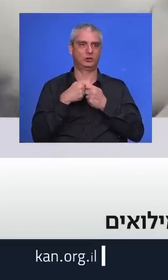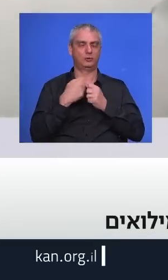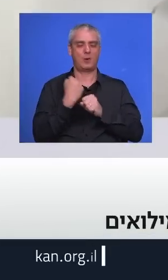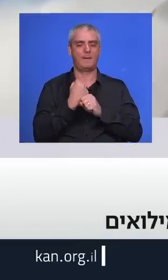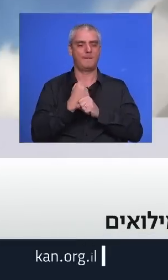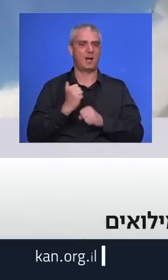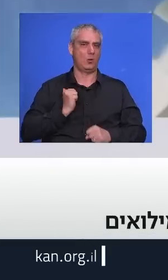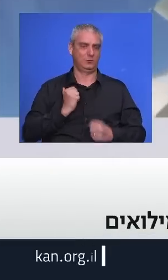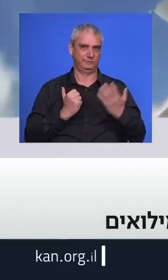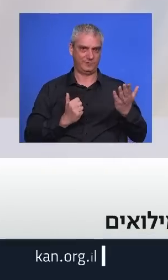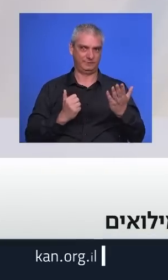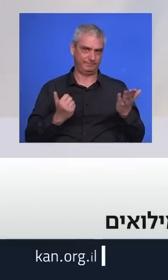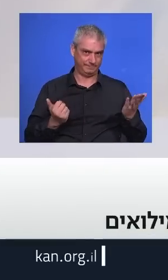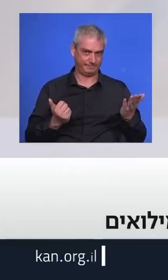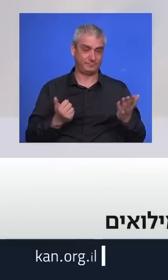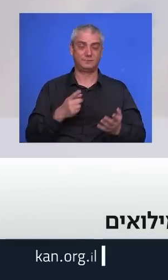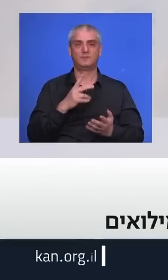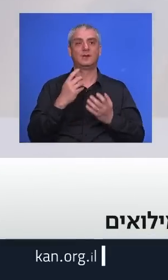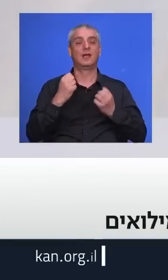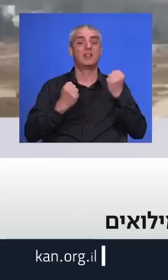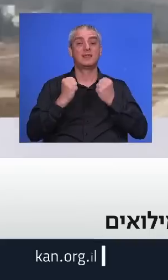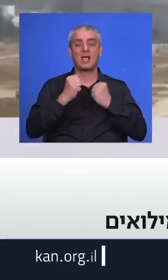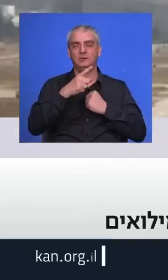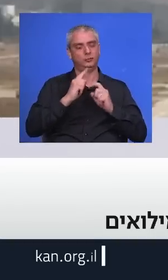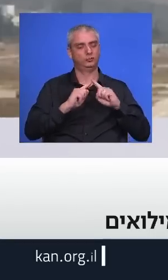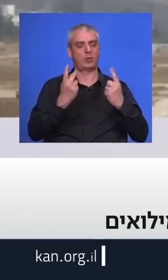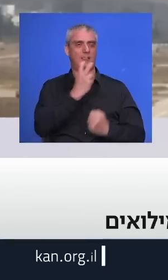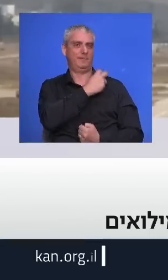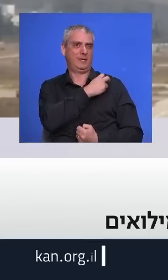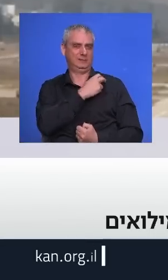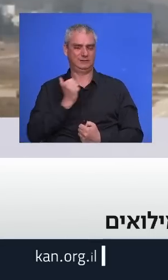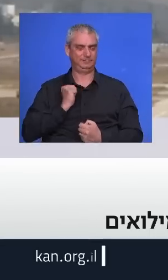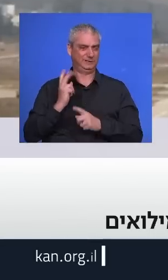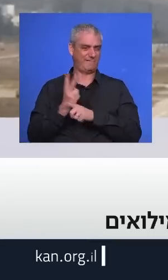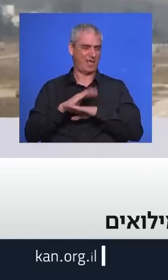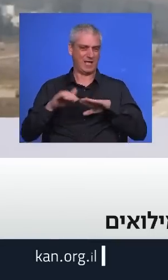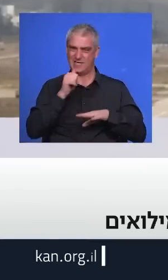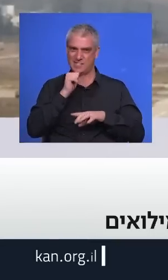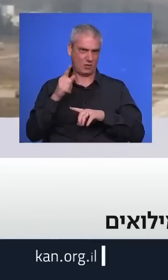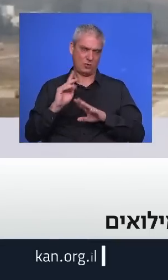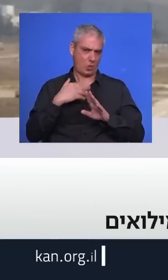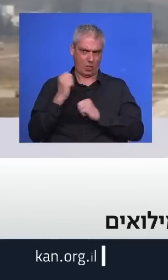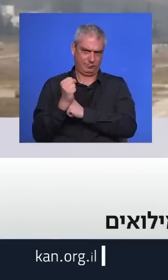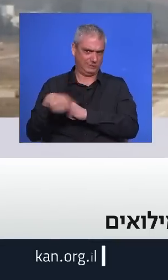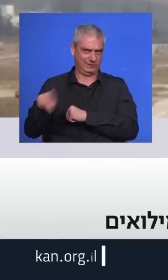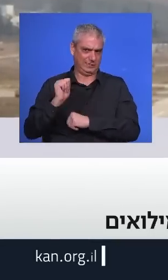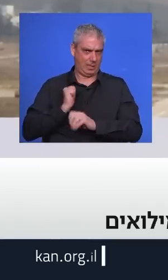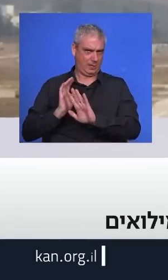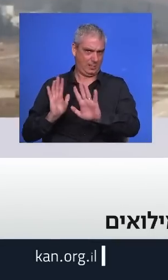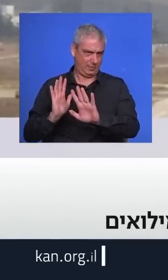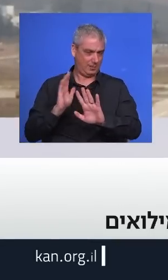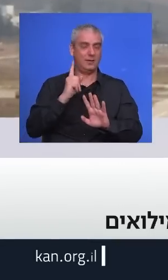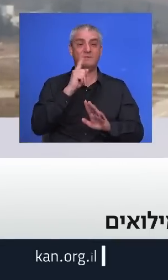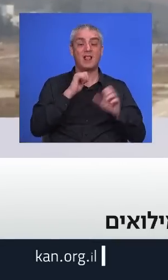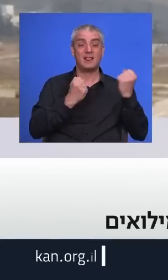המבצעית של צהל. טייס הוא בשונה מקצין בצבא היבשה, כמובן בלי לזלזל בצבא היבשה.